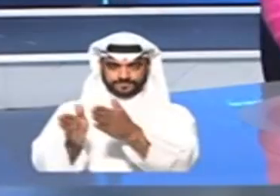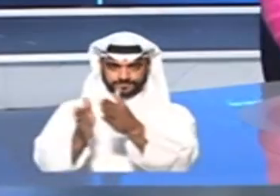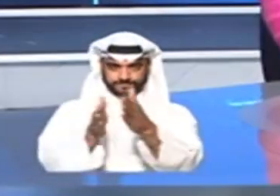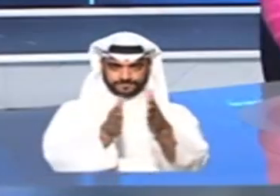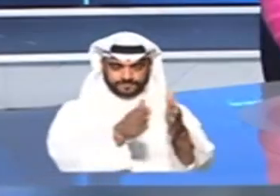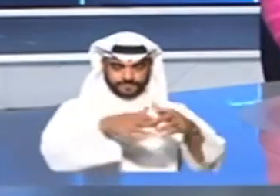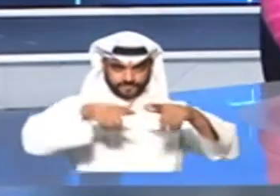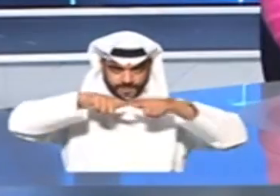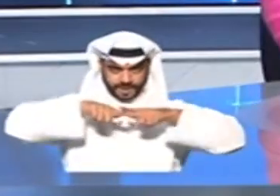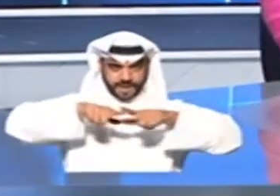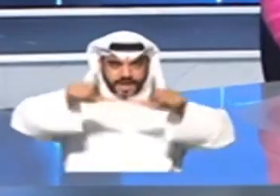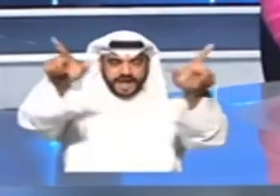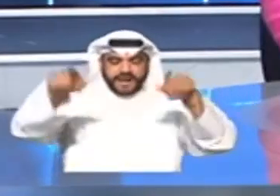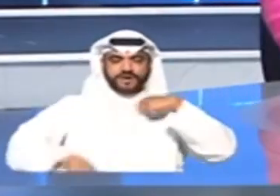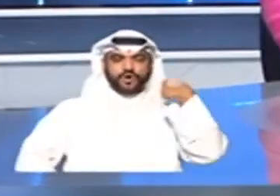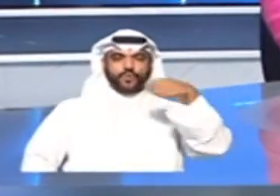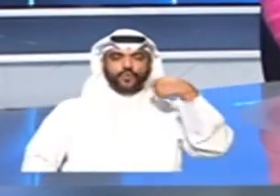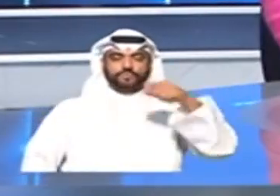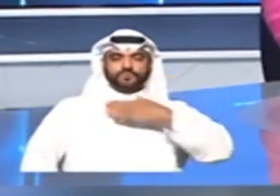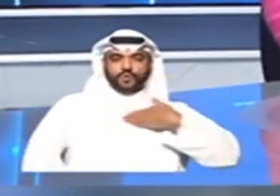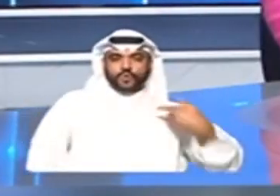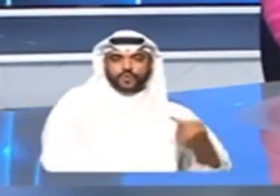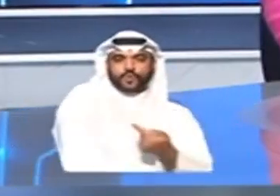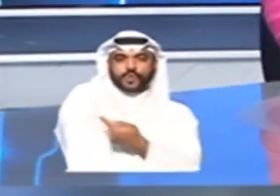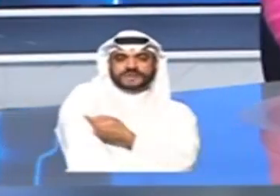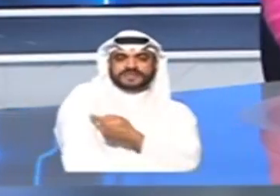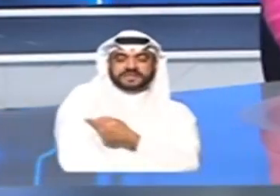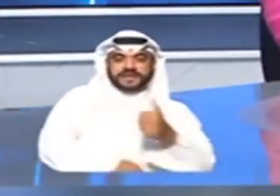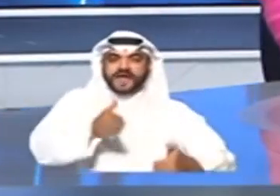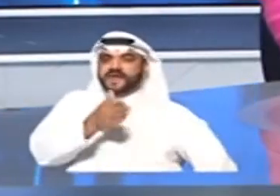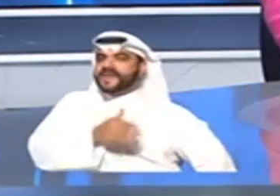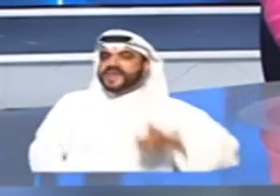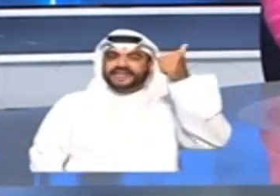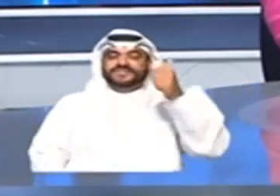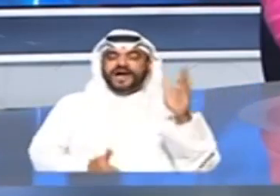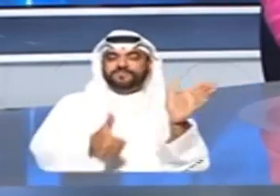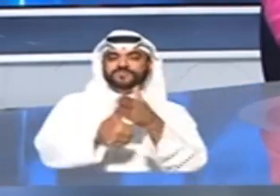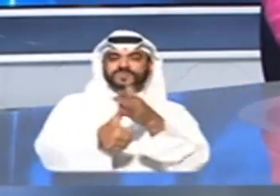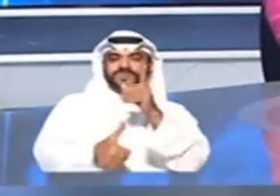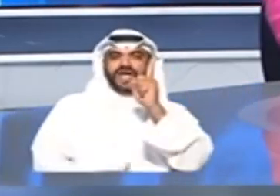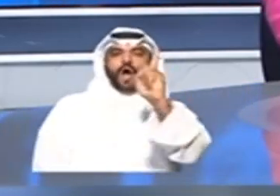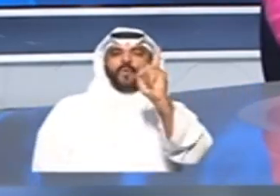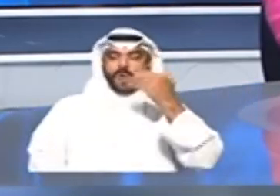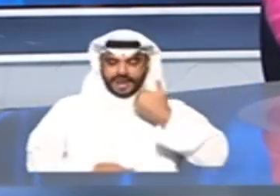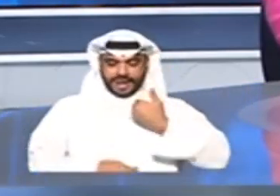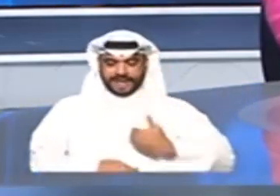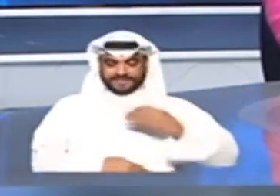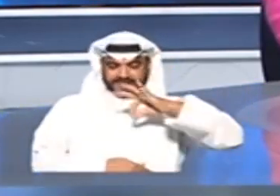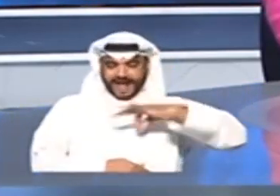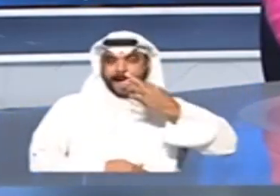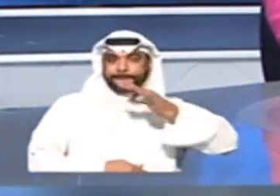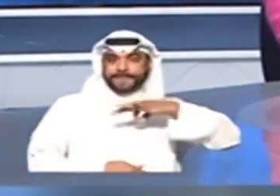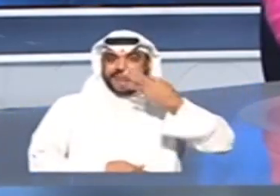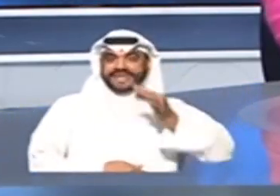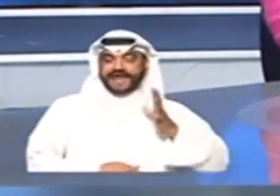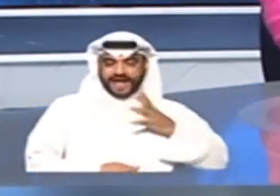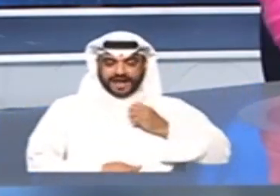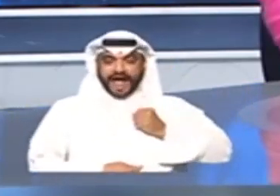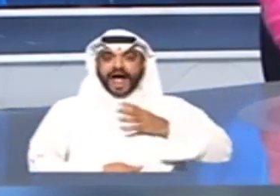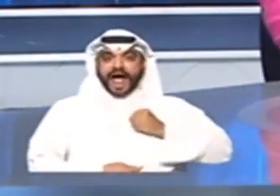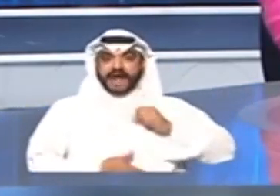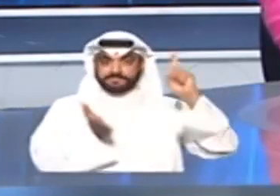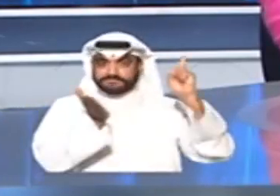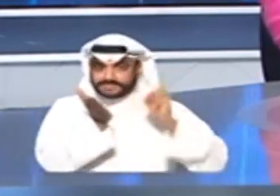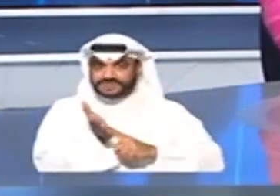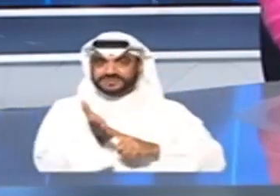أعلن وزير الصحة الشيخ الدكتور باسل الصباح نجاح أول عملية جراحية كاملة لزراعة قلب طبيعي